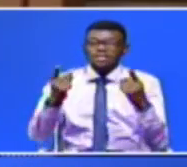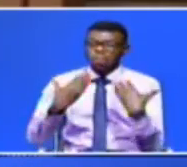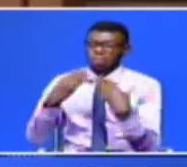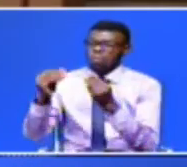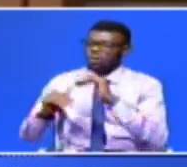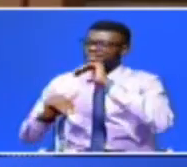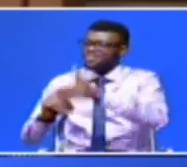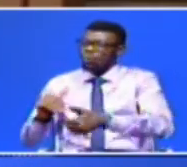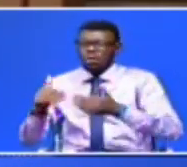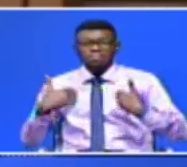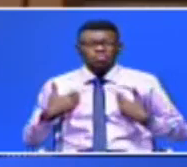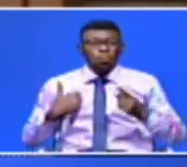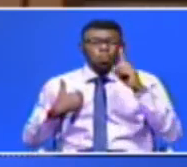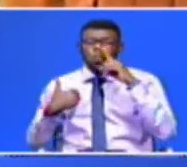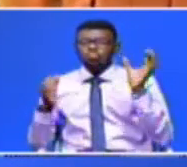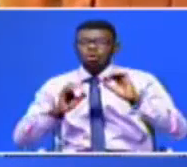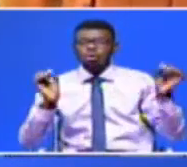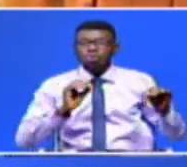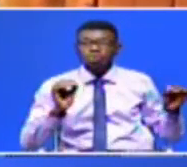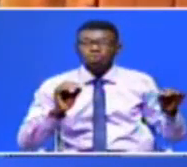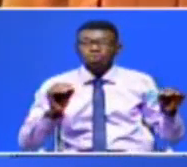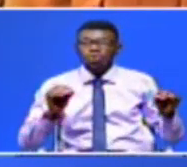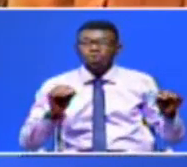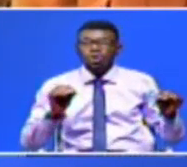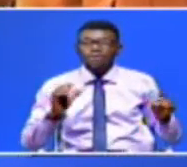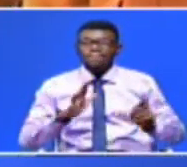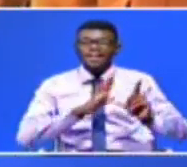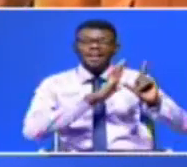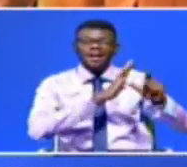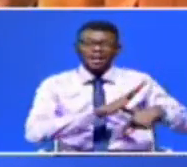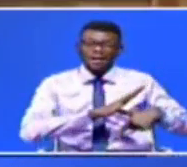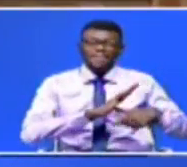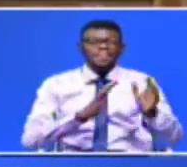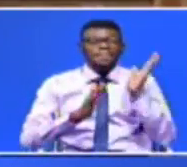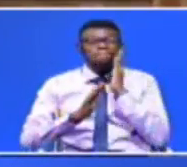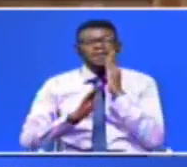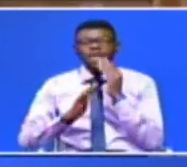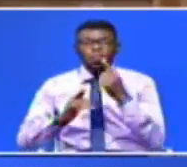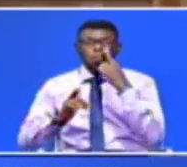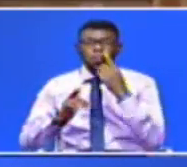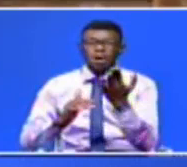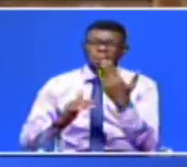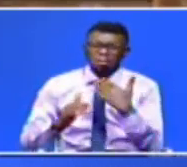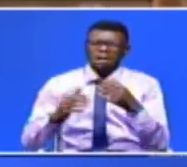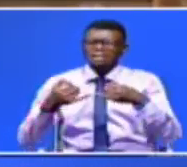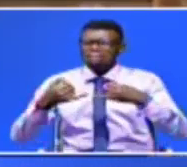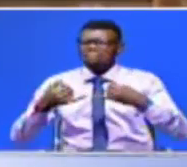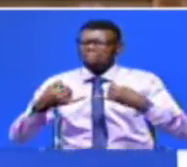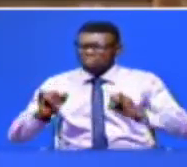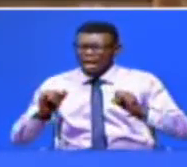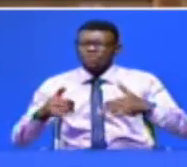Nobody actually was at home. Mom was working. Later in the day when mom came back home, she tried calling